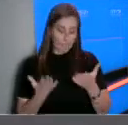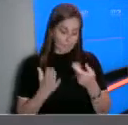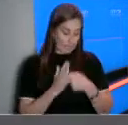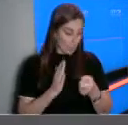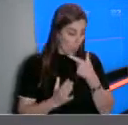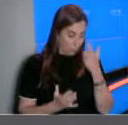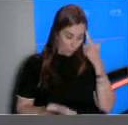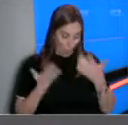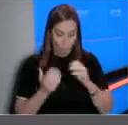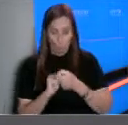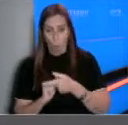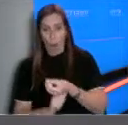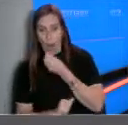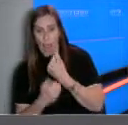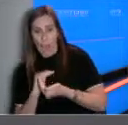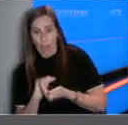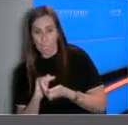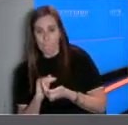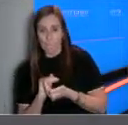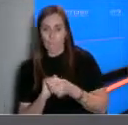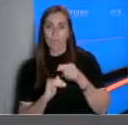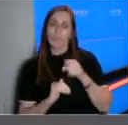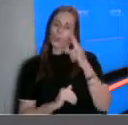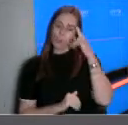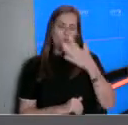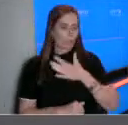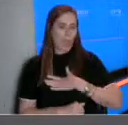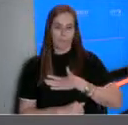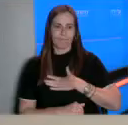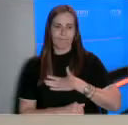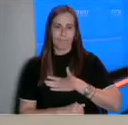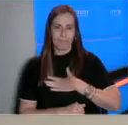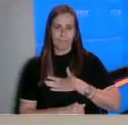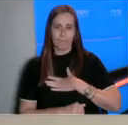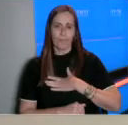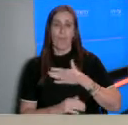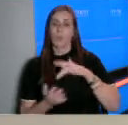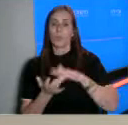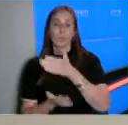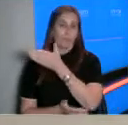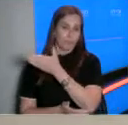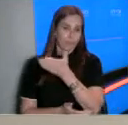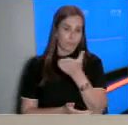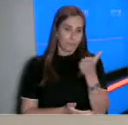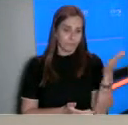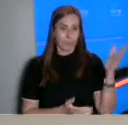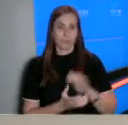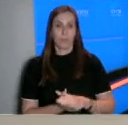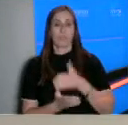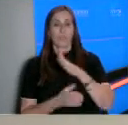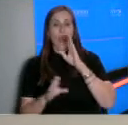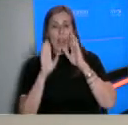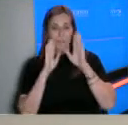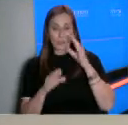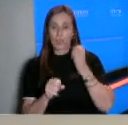לקנות תרופה או לחם. זו דעתי ואני תומך בה. אנו נמצאים בכל המדיות החברתיות, כנסו